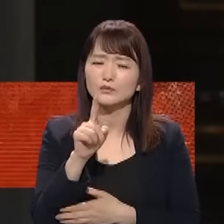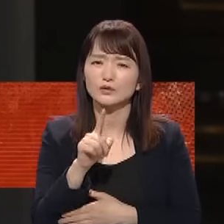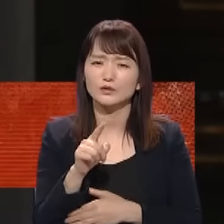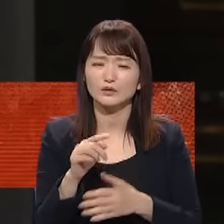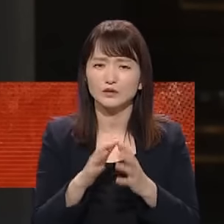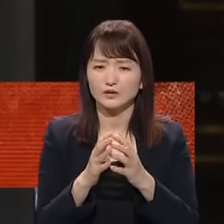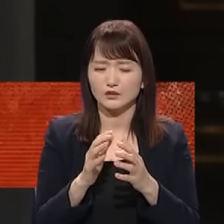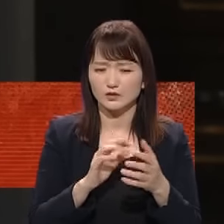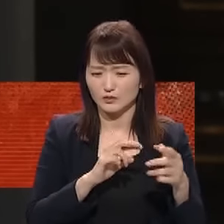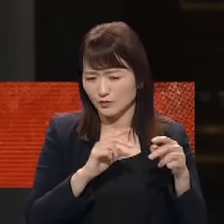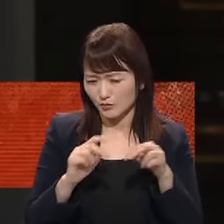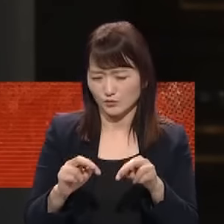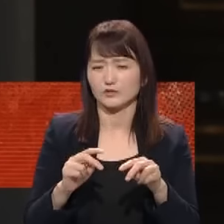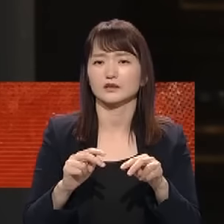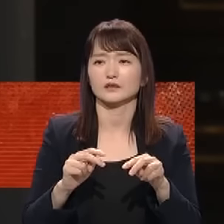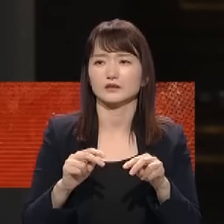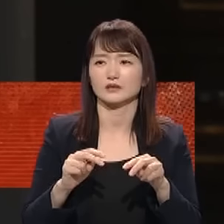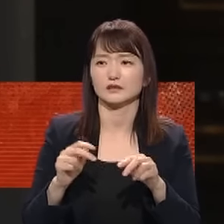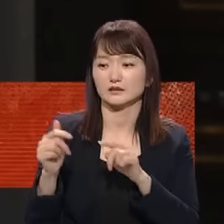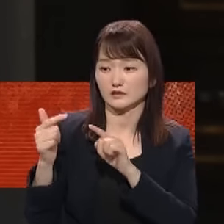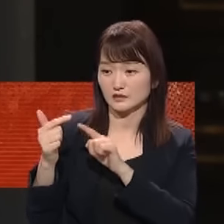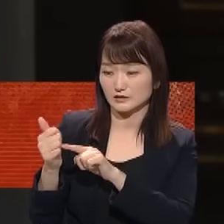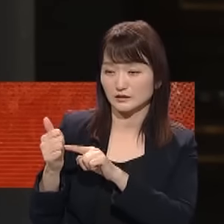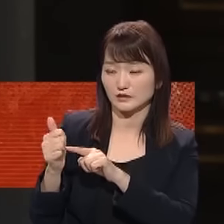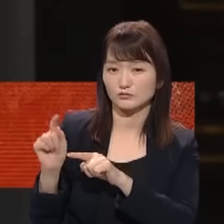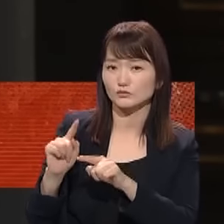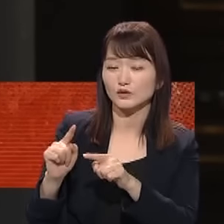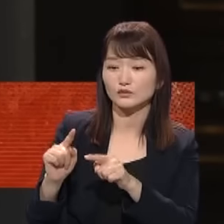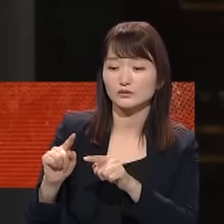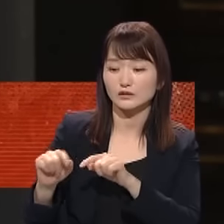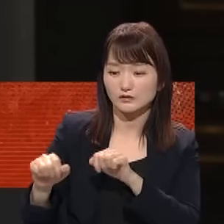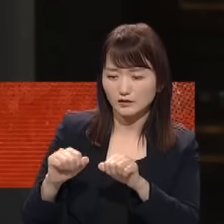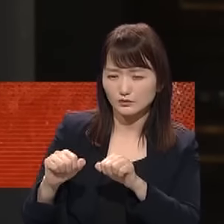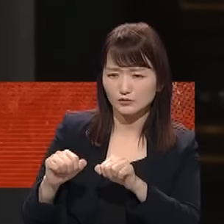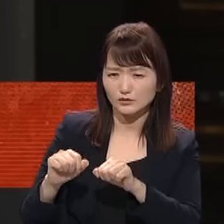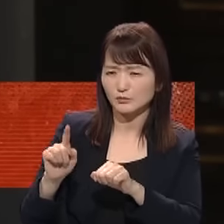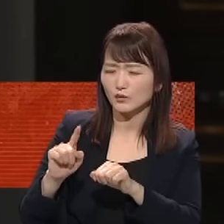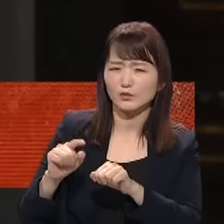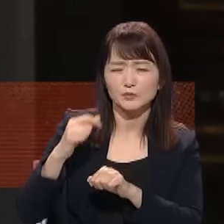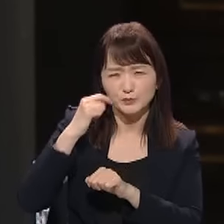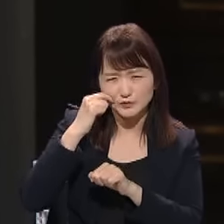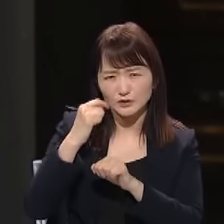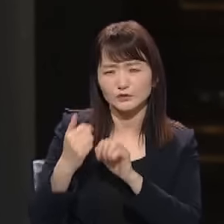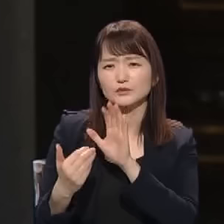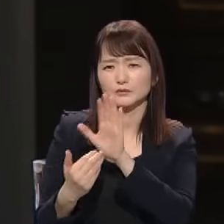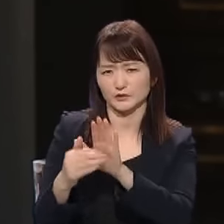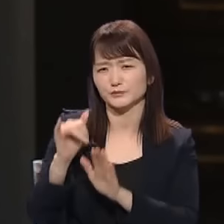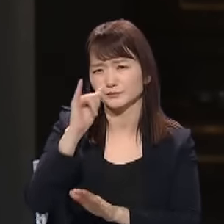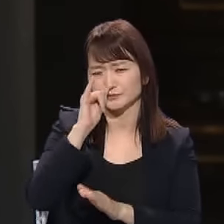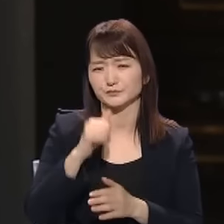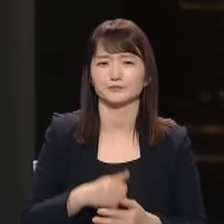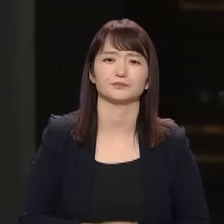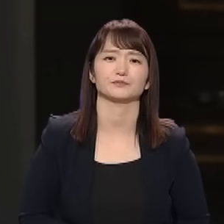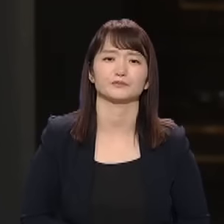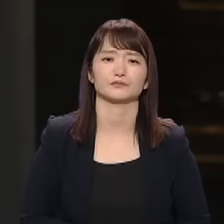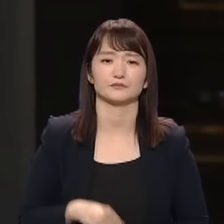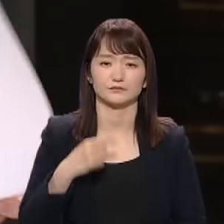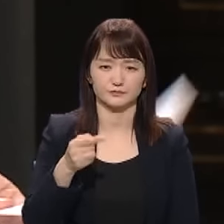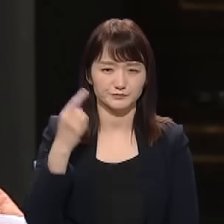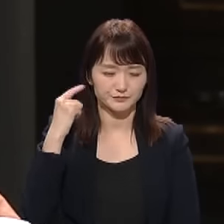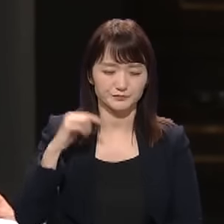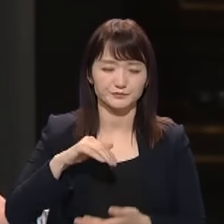공론화를 시켜놔야 저 사람의 사족을 묶어놓을 수 있다는 판단이 들었기 때문이죠. 자, 두 번째 사건은 이렇게 정리하고요. 사건